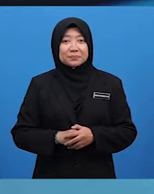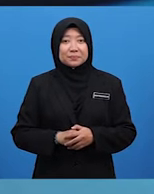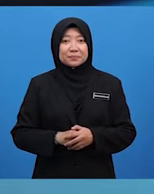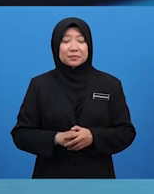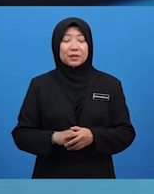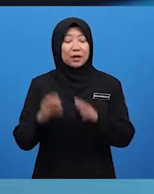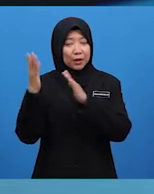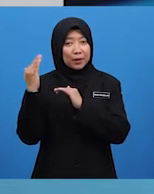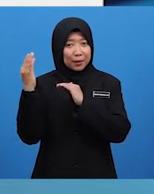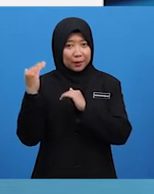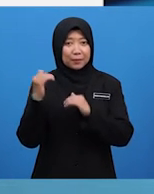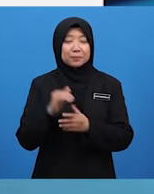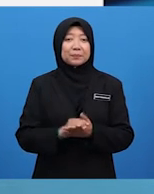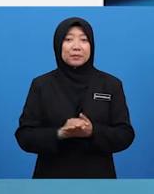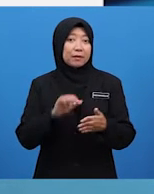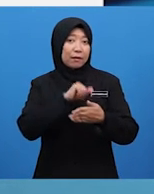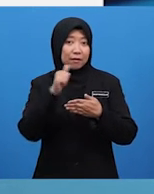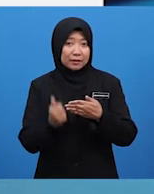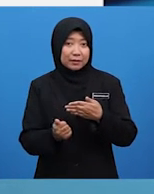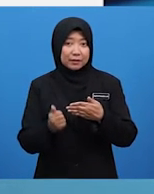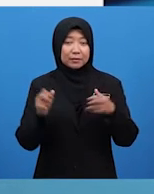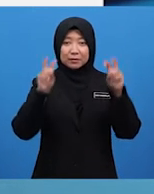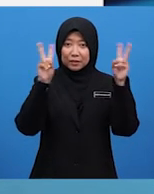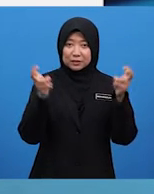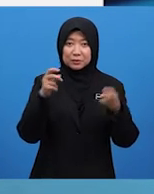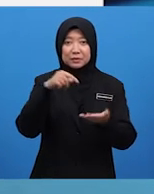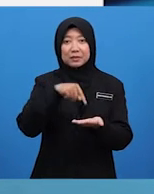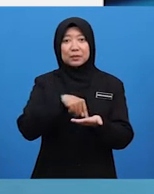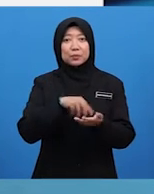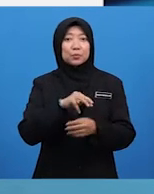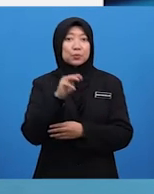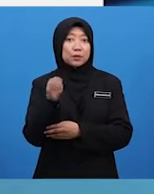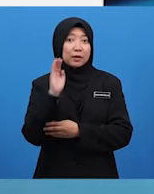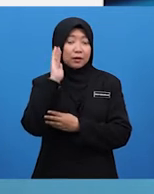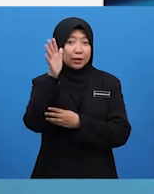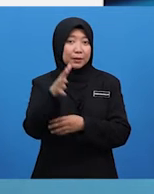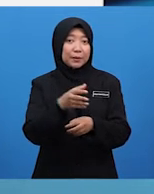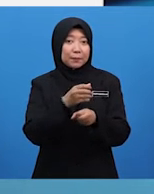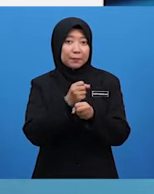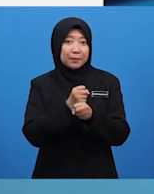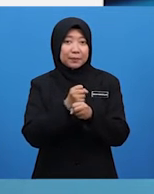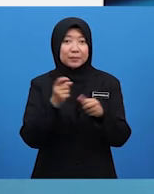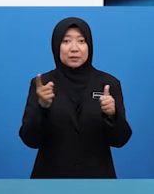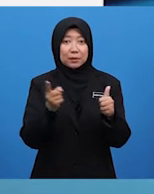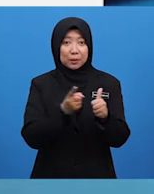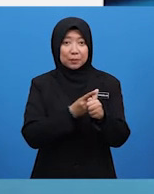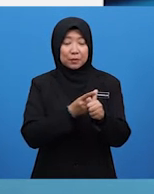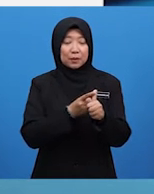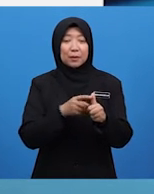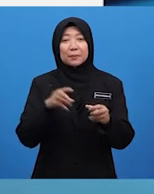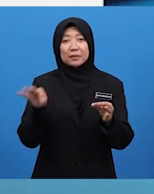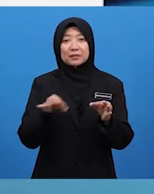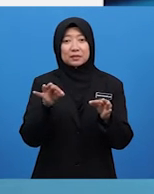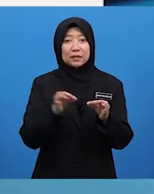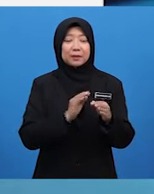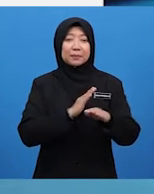Cikgu harap di akhir pembelajaran tajuk ini, murid-murid akan dapat pertama, menjahit